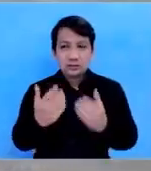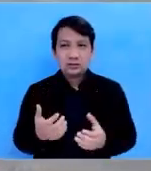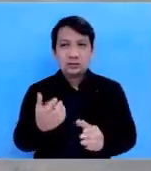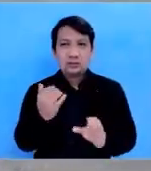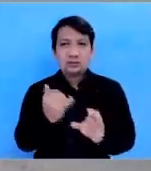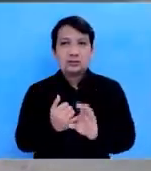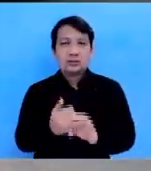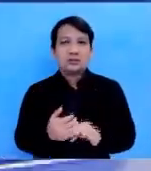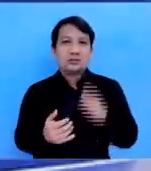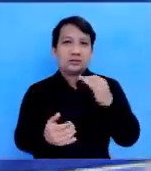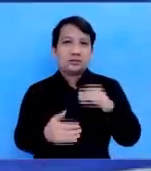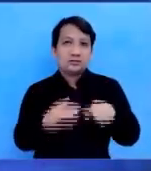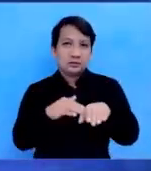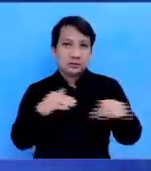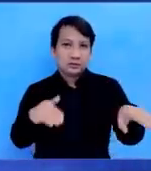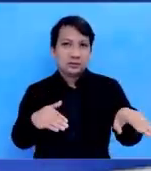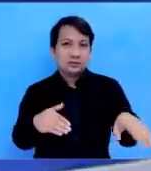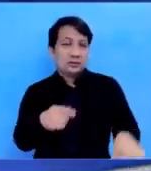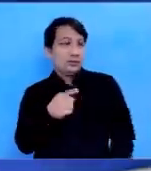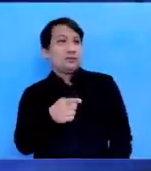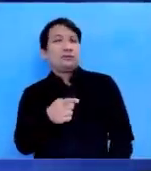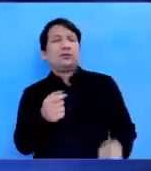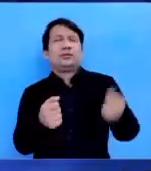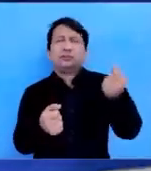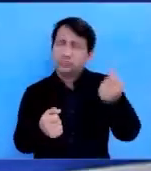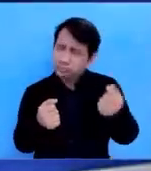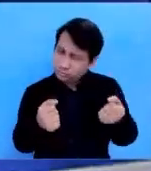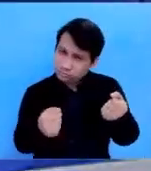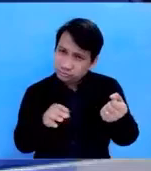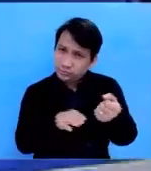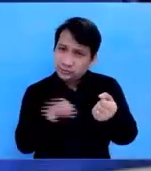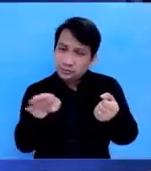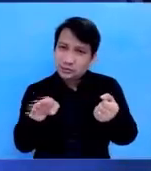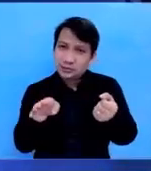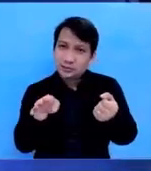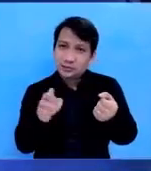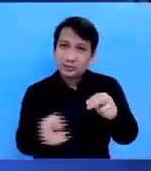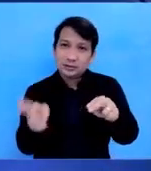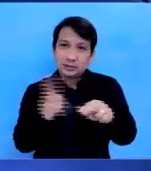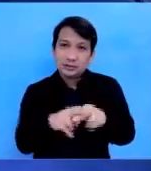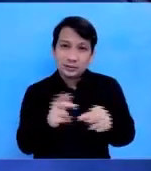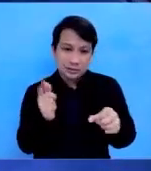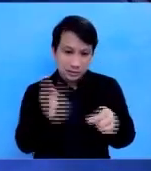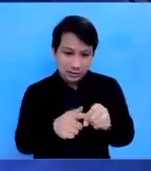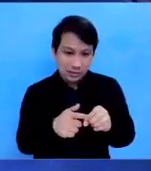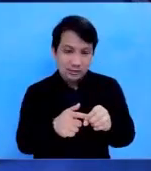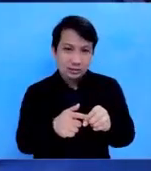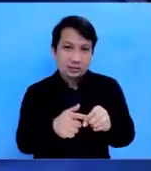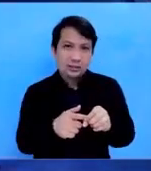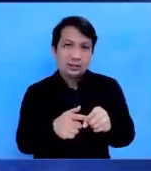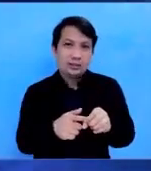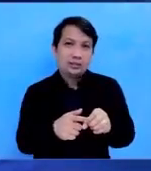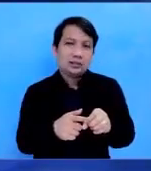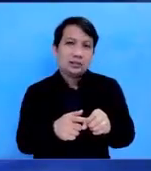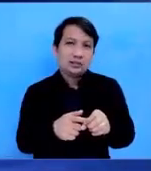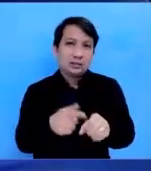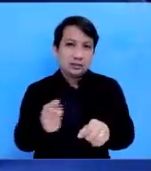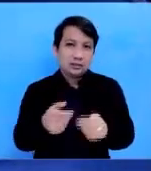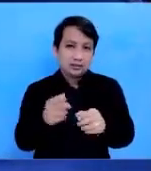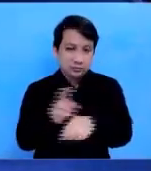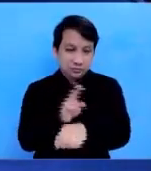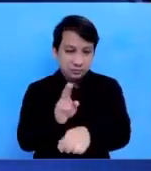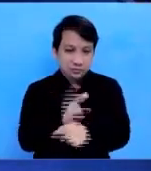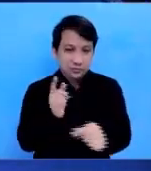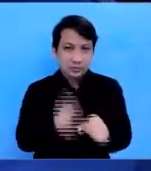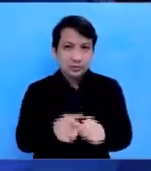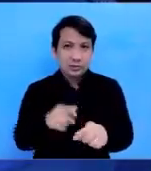agad. Pag dito kami, hindi naman traffic eh. May dagdag yan sa diesel. May dagdag na konsumo sa diesel yan kasi ikot kami pag